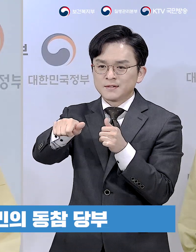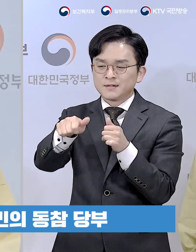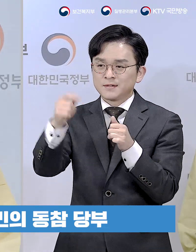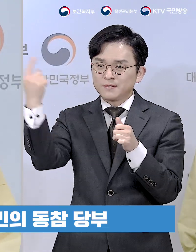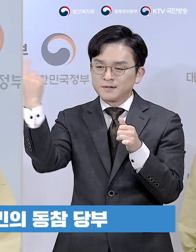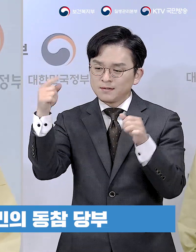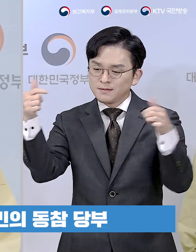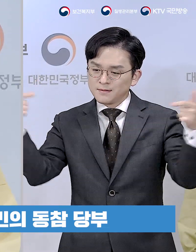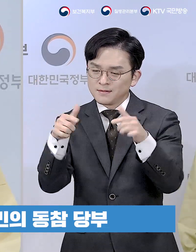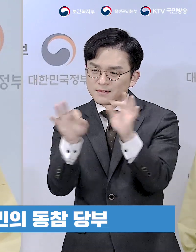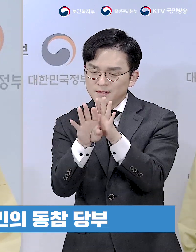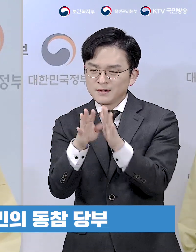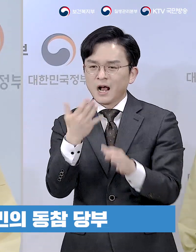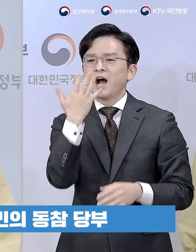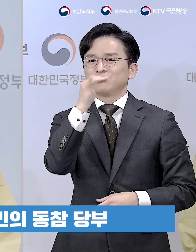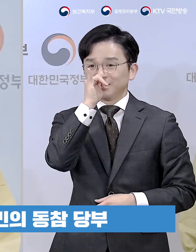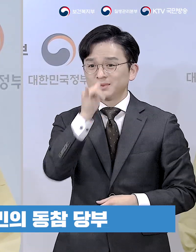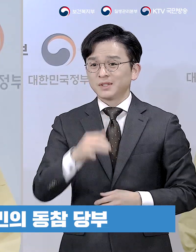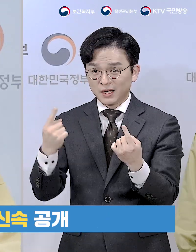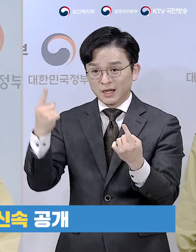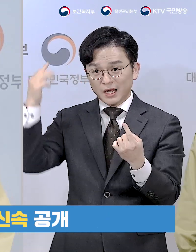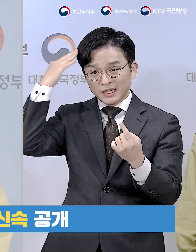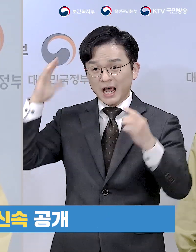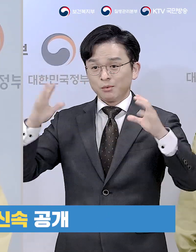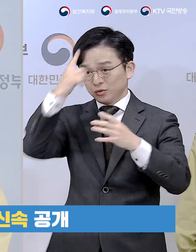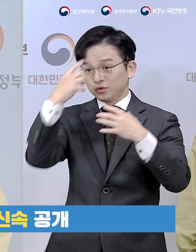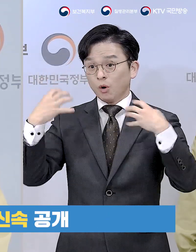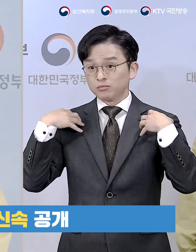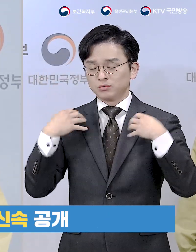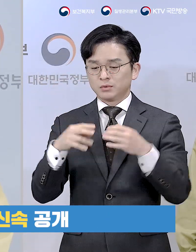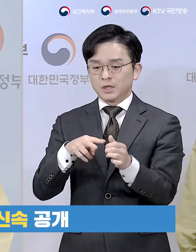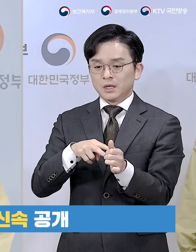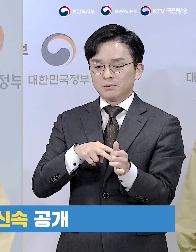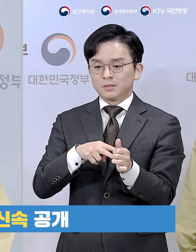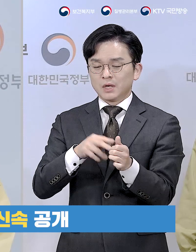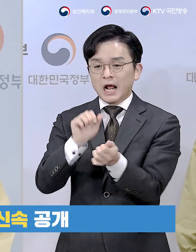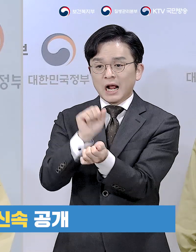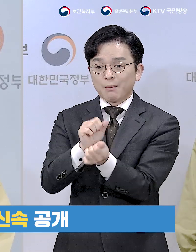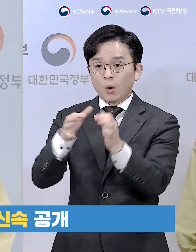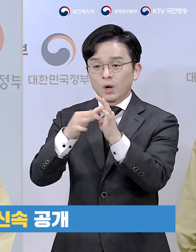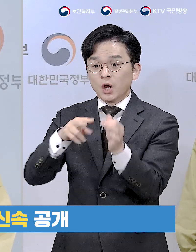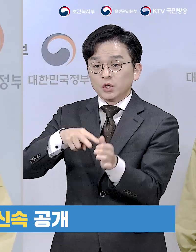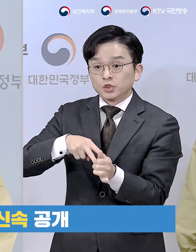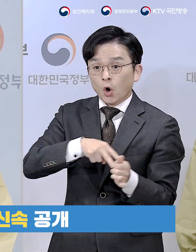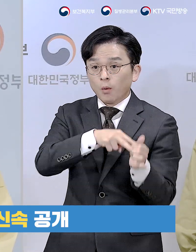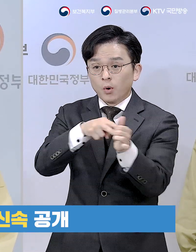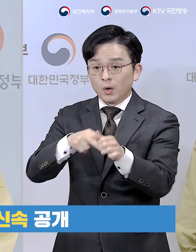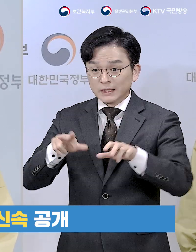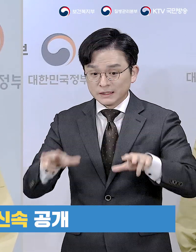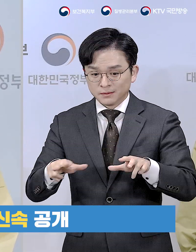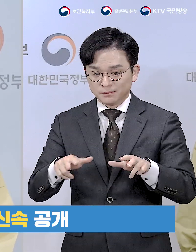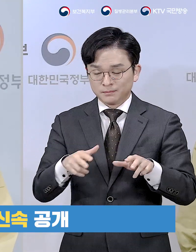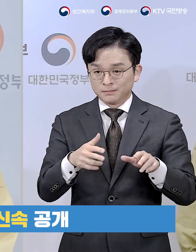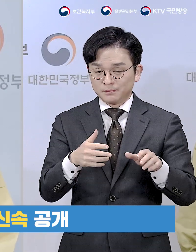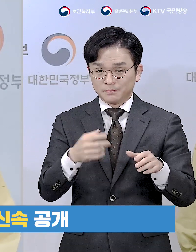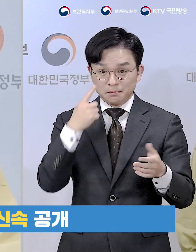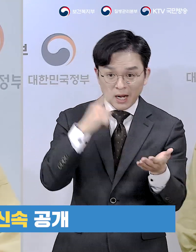감염병 위기를 충분히 극복할 수 있습니다. 무엇보다도 우리는 투명하고 신속하게 정보를